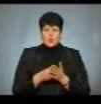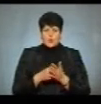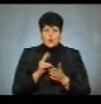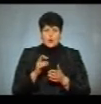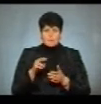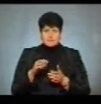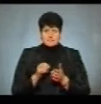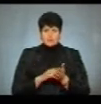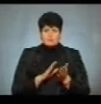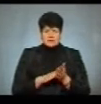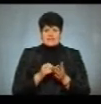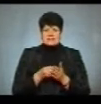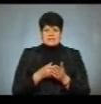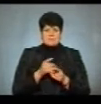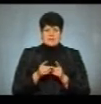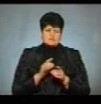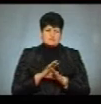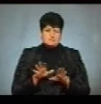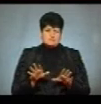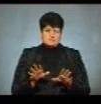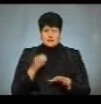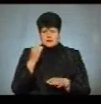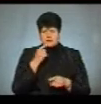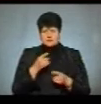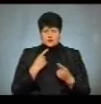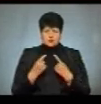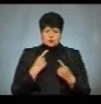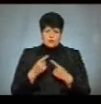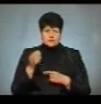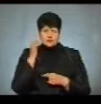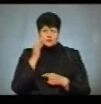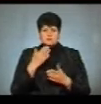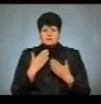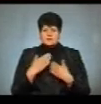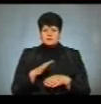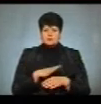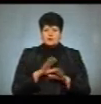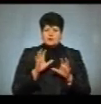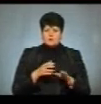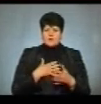для них ціна поки що не зміниться. Тож я дякую вам за розмову і нагадаю, що ми спілкувалися з головою